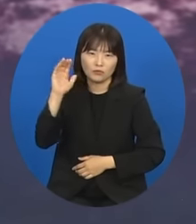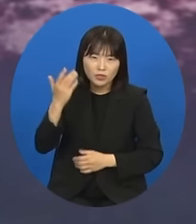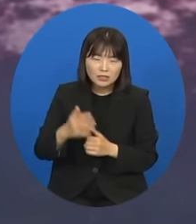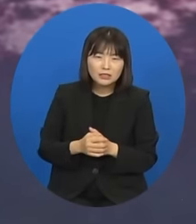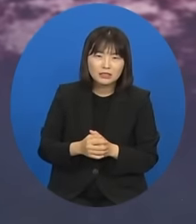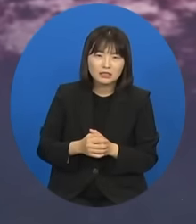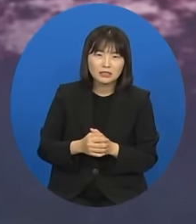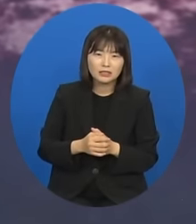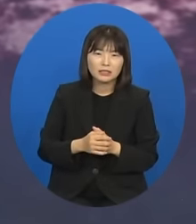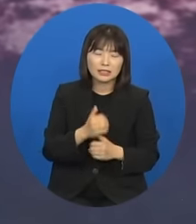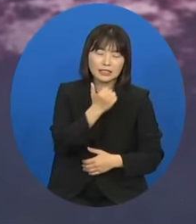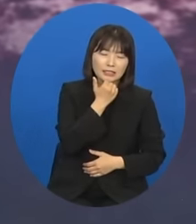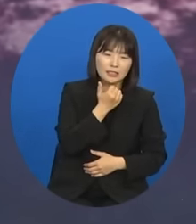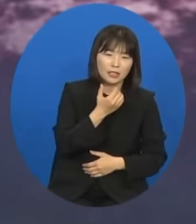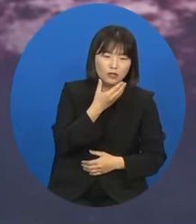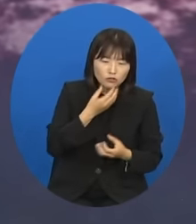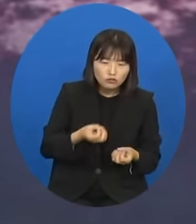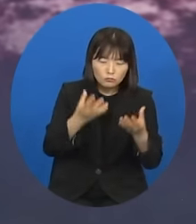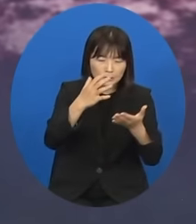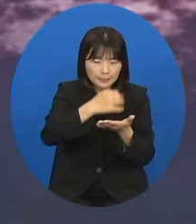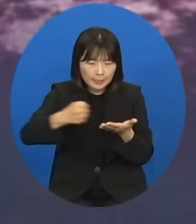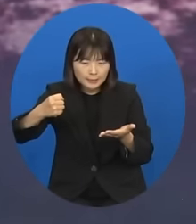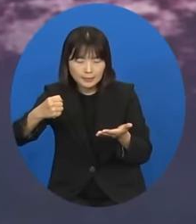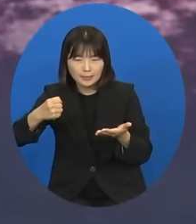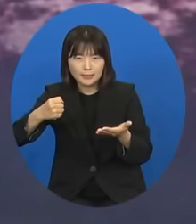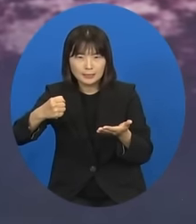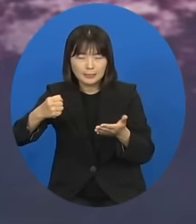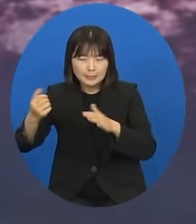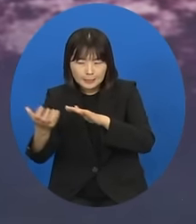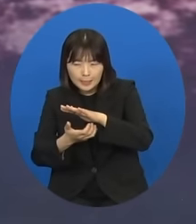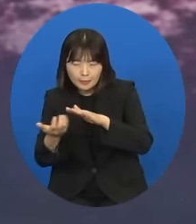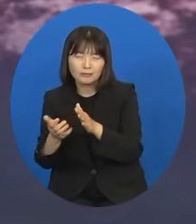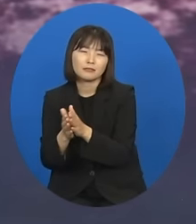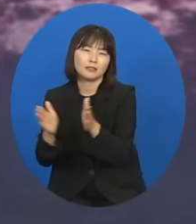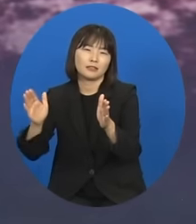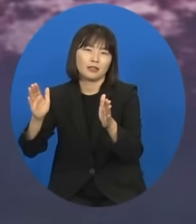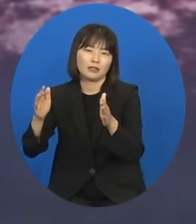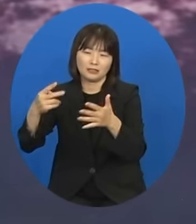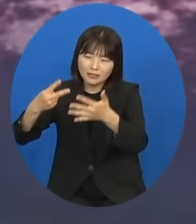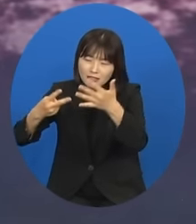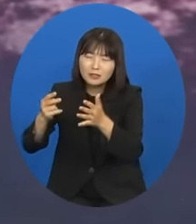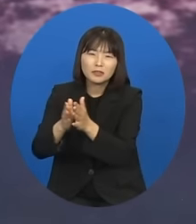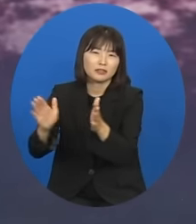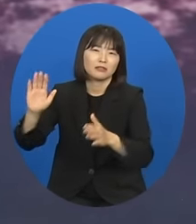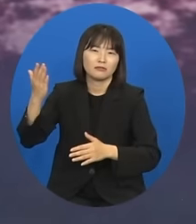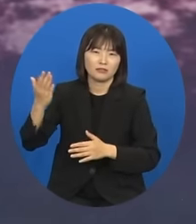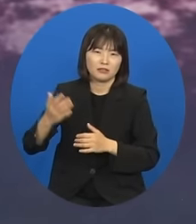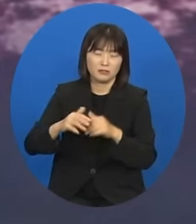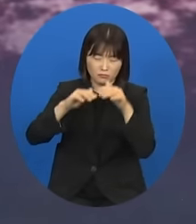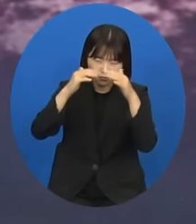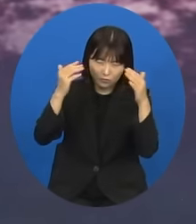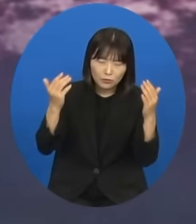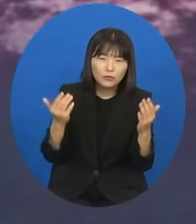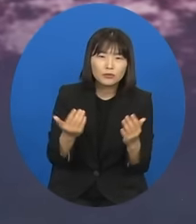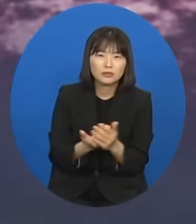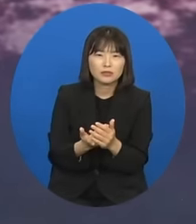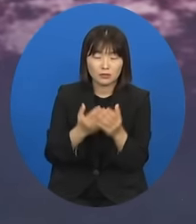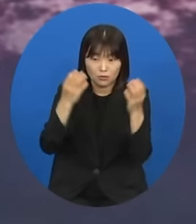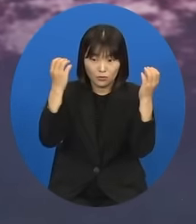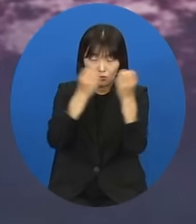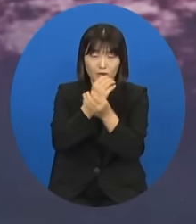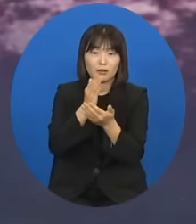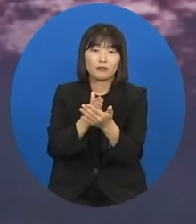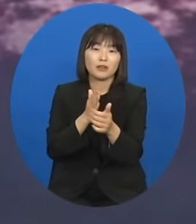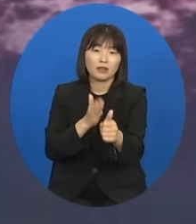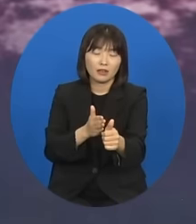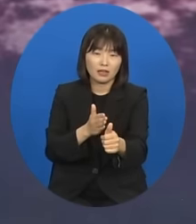이삭의 축복 탈출 작전이 이제 시작이 되는 겁니다 그 드라마가 펼쳐지게 되는 거야 모든 것을 여러분 오해하지 마세요